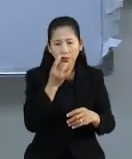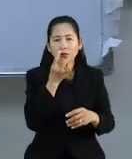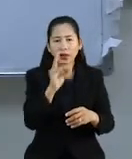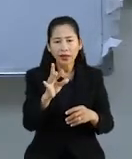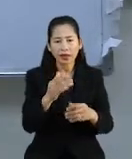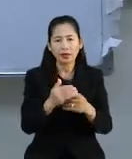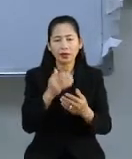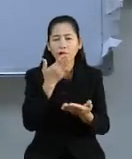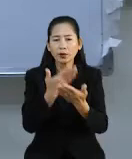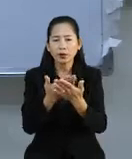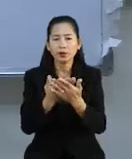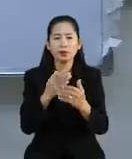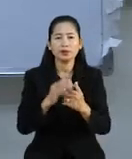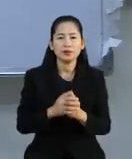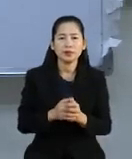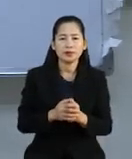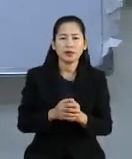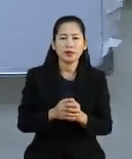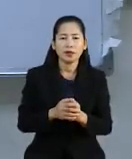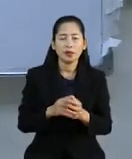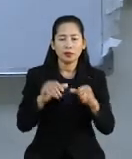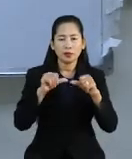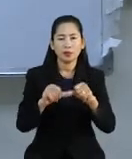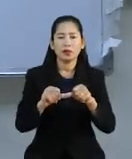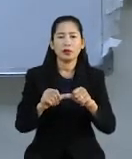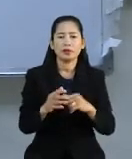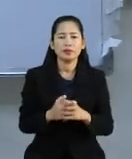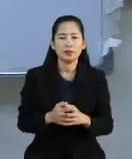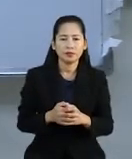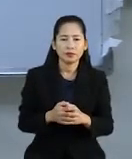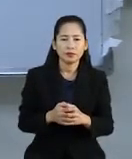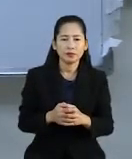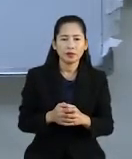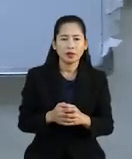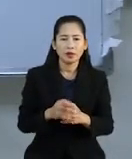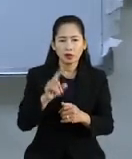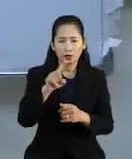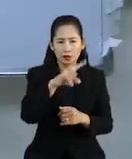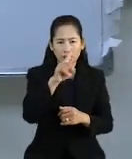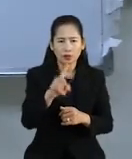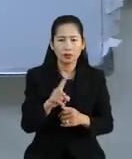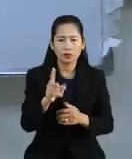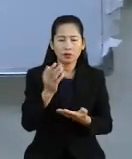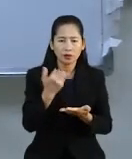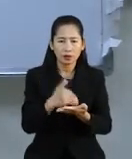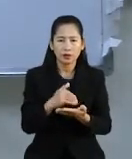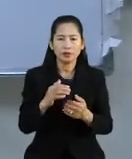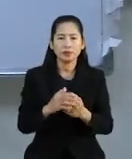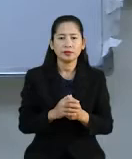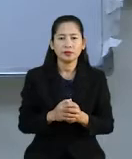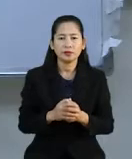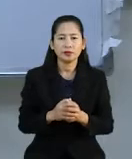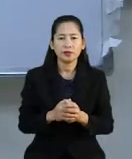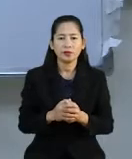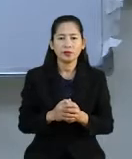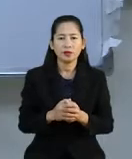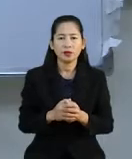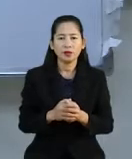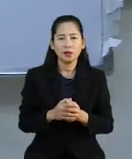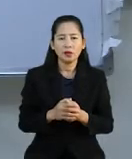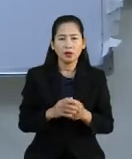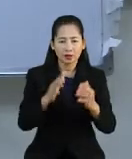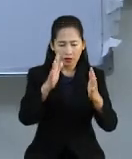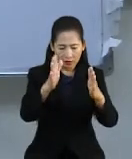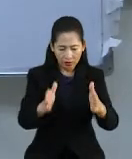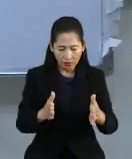ná. Chà ọ con. Chà bài bà tòm tiết mà con. Nhi khu xong xua xin nụ con xa làng bình chà. Tha khăn